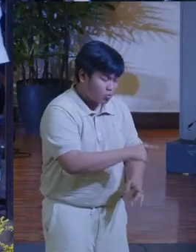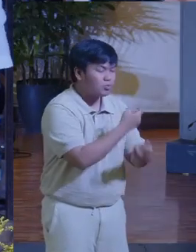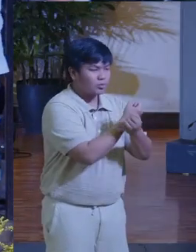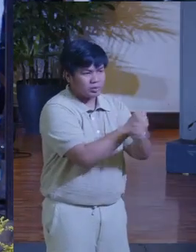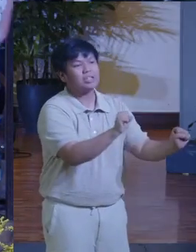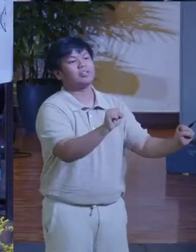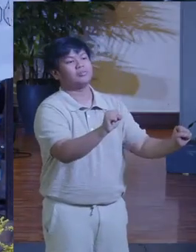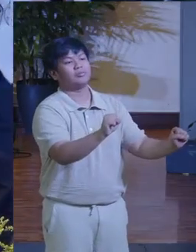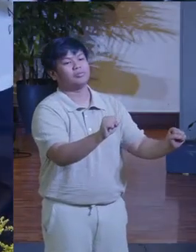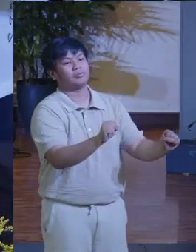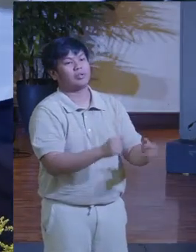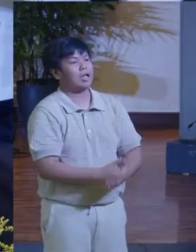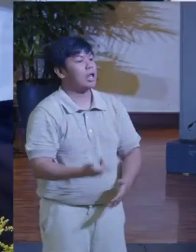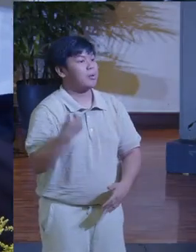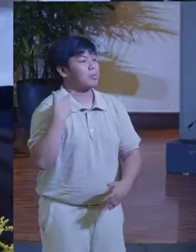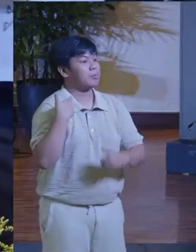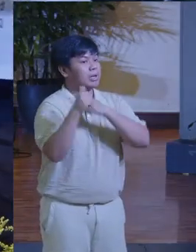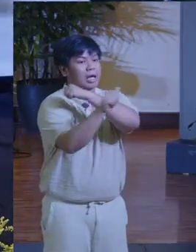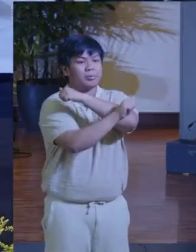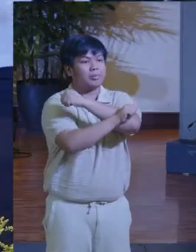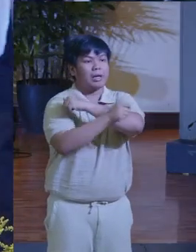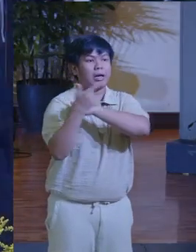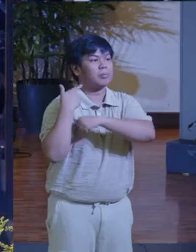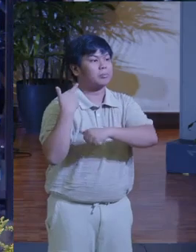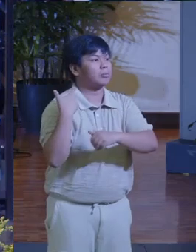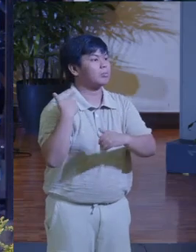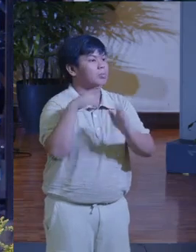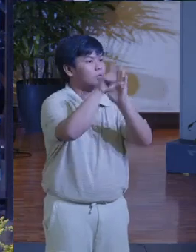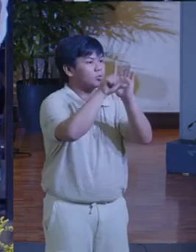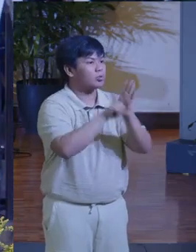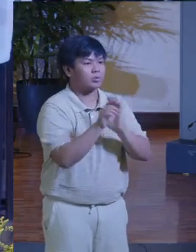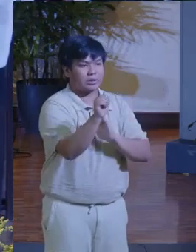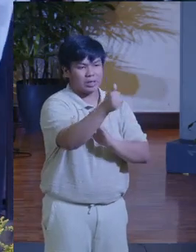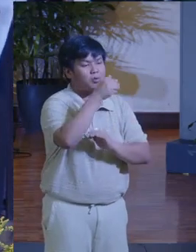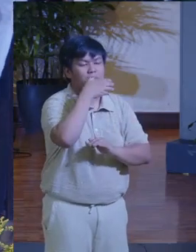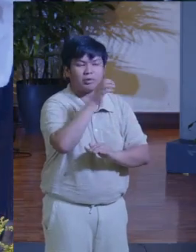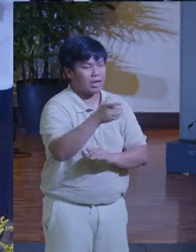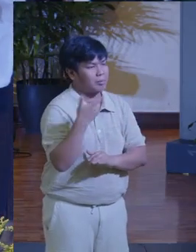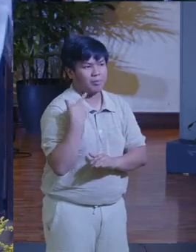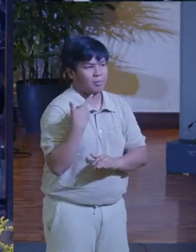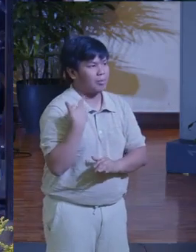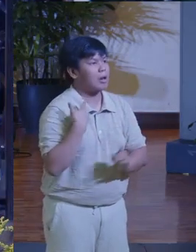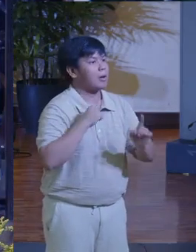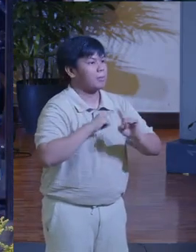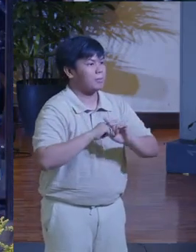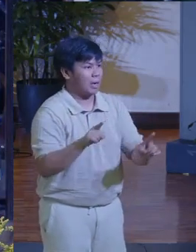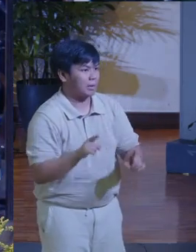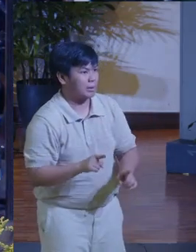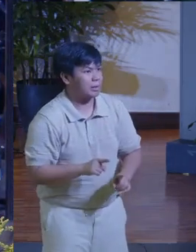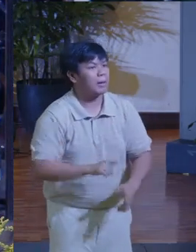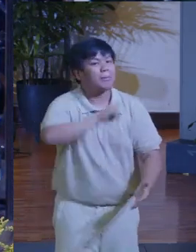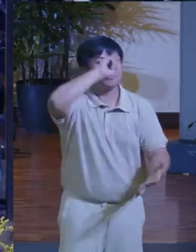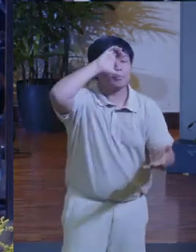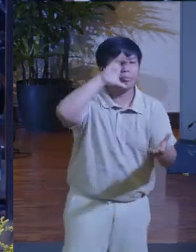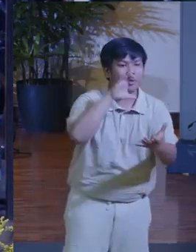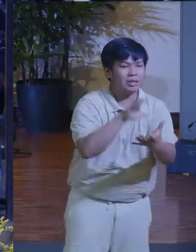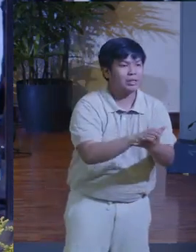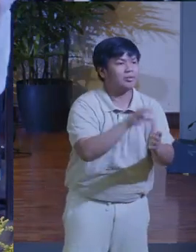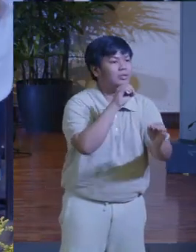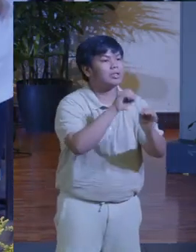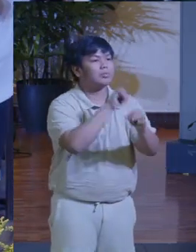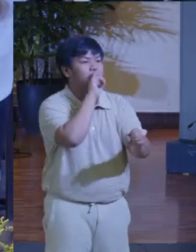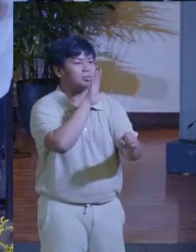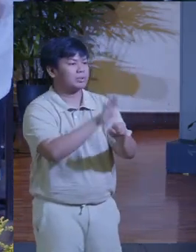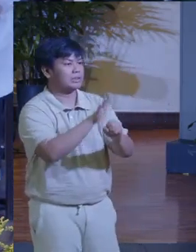pa batas, wala pa si Moses, wala pang Mosaic law. Pero siya ay naniwala sa pangako ng Diyos. Ano ang pangako